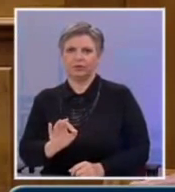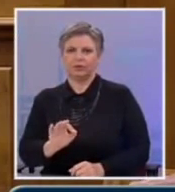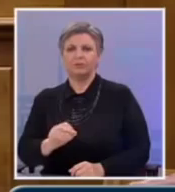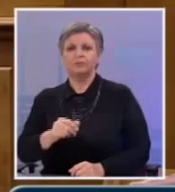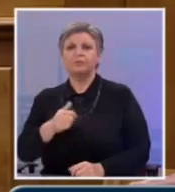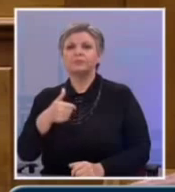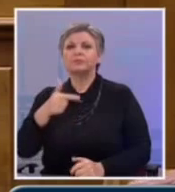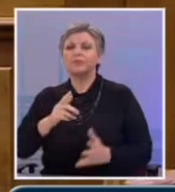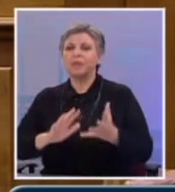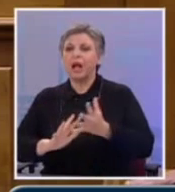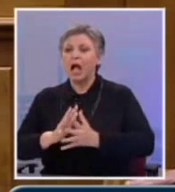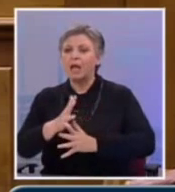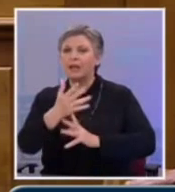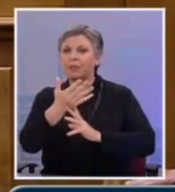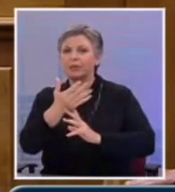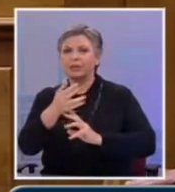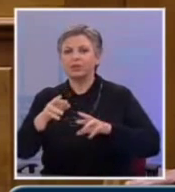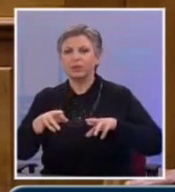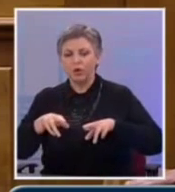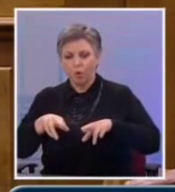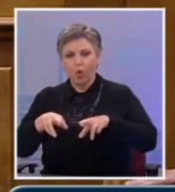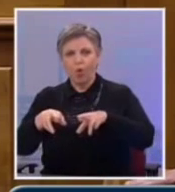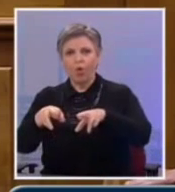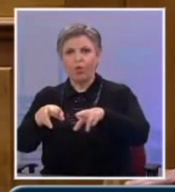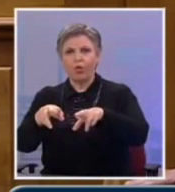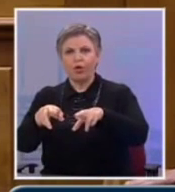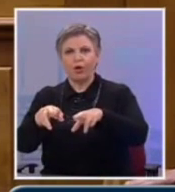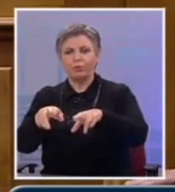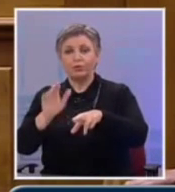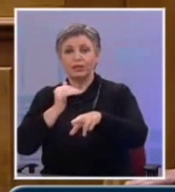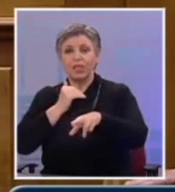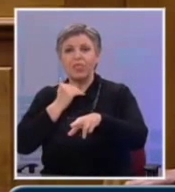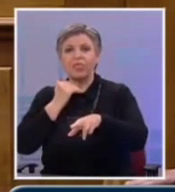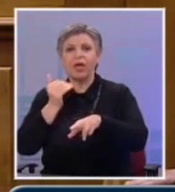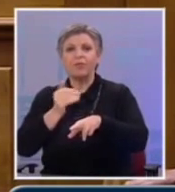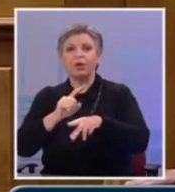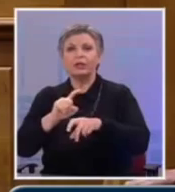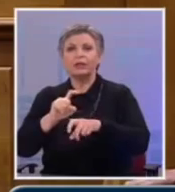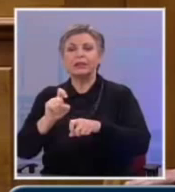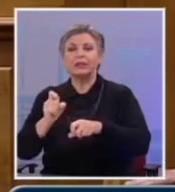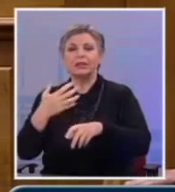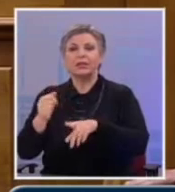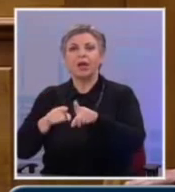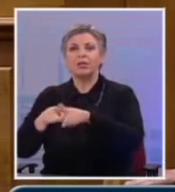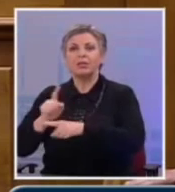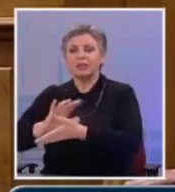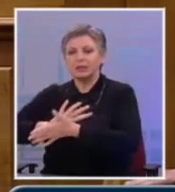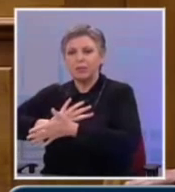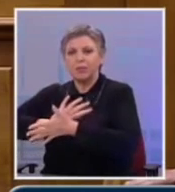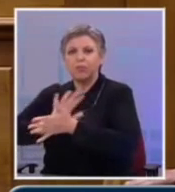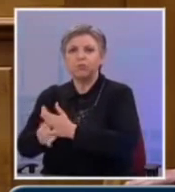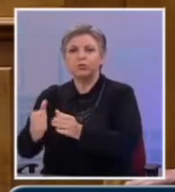Ο δρόμος για την ανάπτυξη δεν μπορεί να είναι και δεν είναι η λεηλασία των μιστών και των συντάξεων. Το